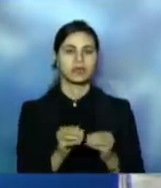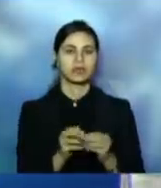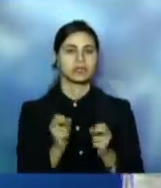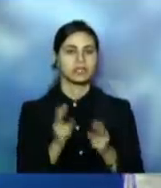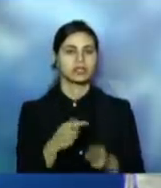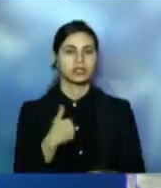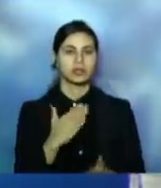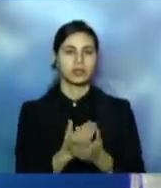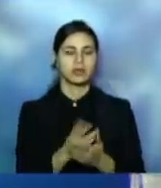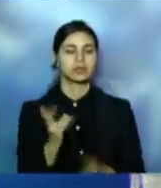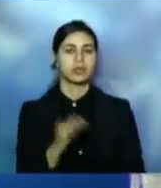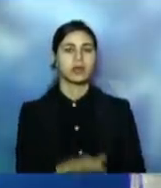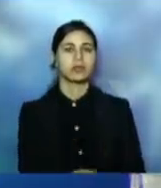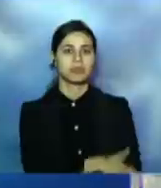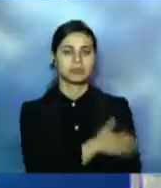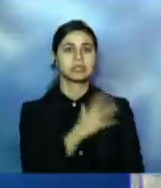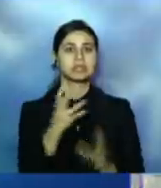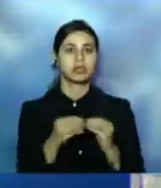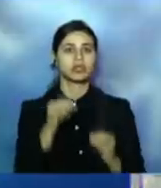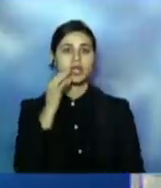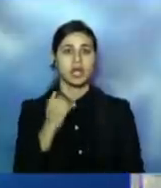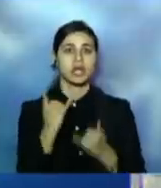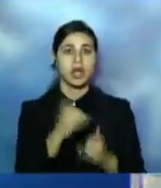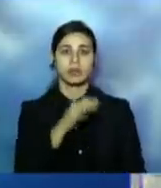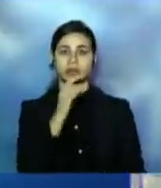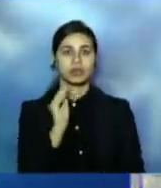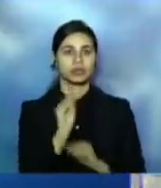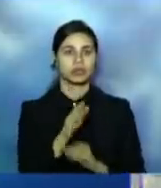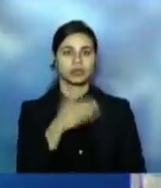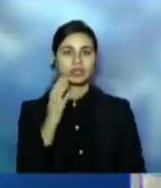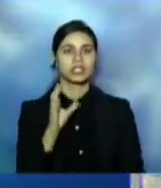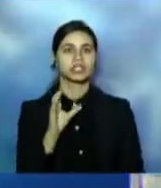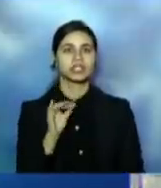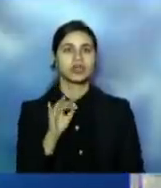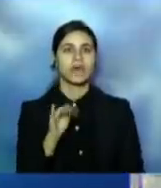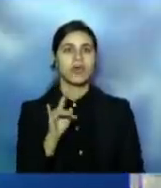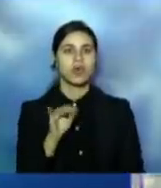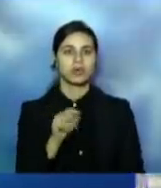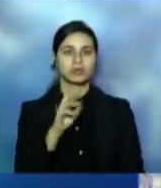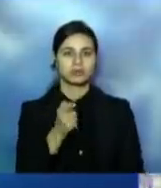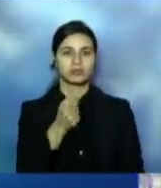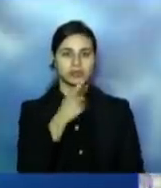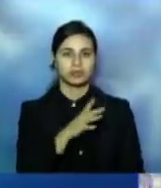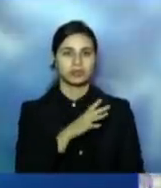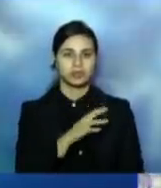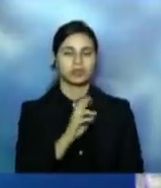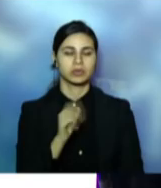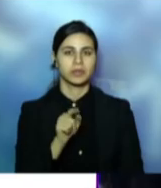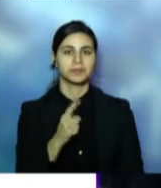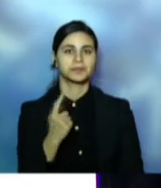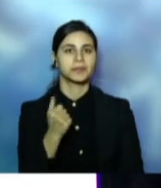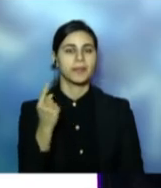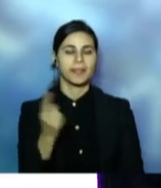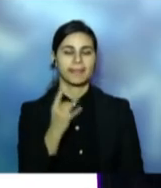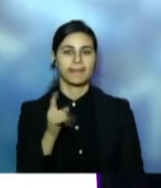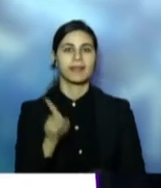საშინელი ხელის არეში, მაგრამ ყოველ შემთხვევაში შაქარი ამჟამად არ მაქვს სიოფორსვამდე. ხო და საერთ კვირაში